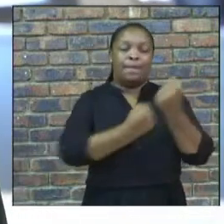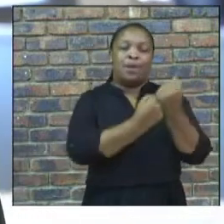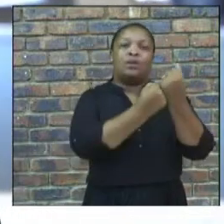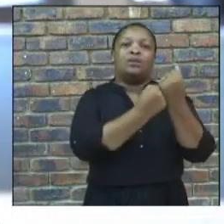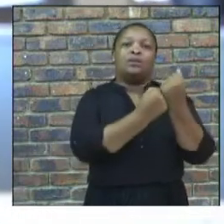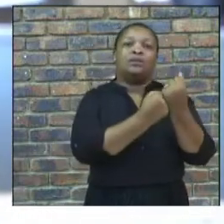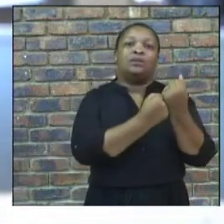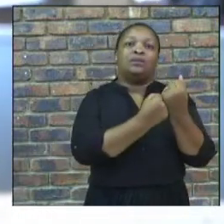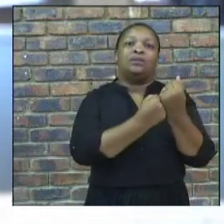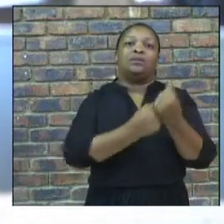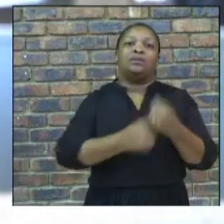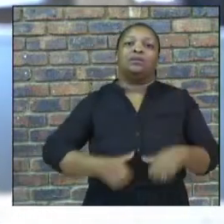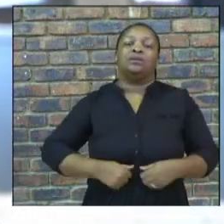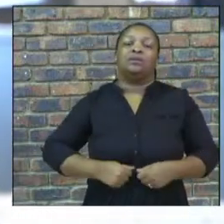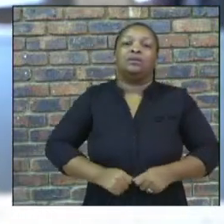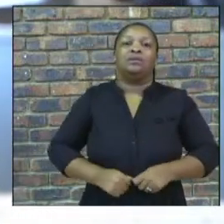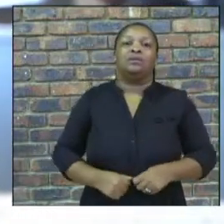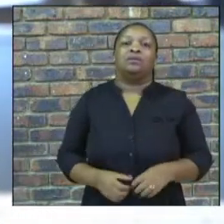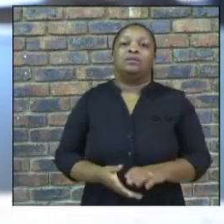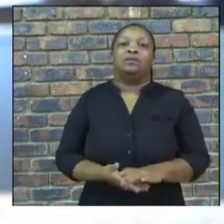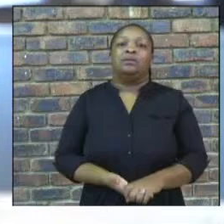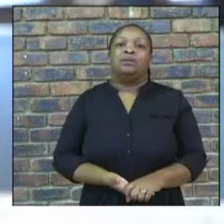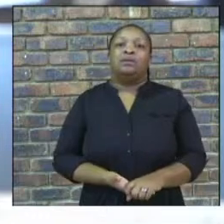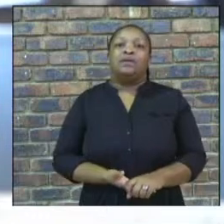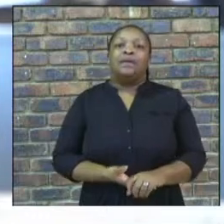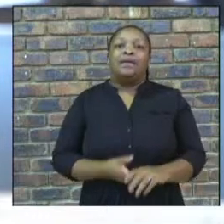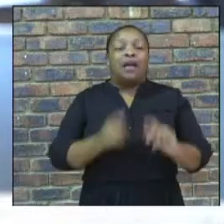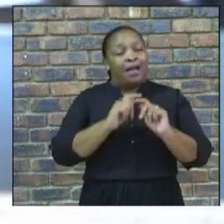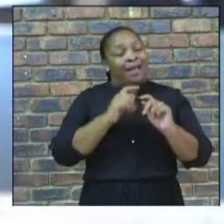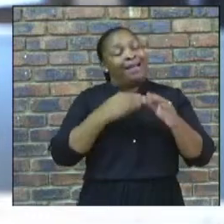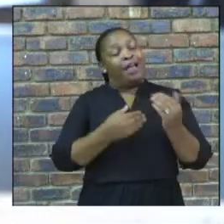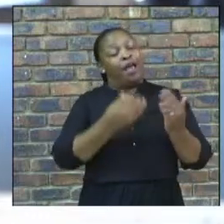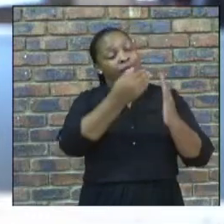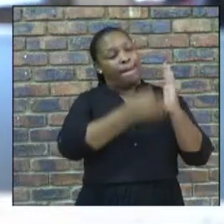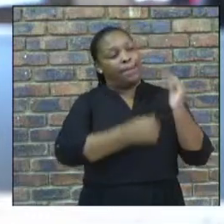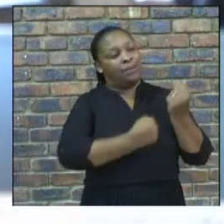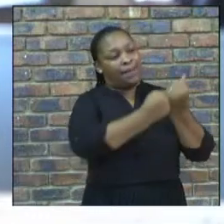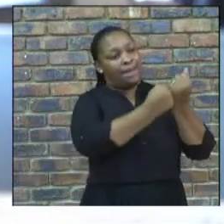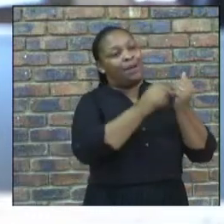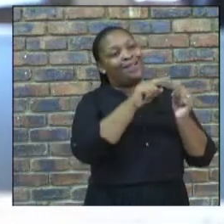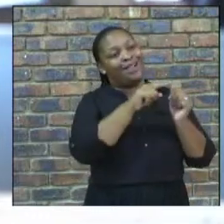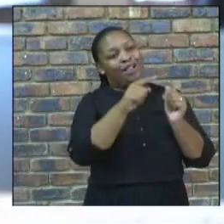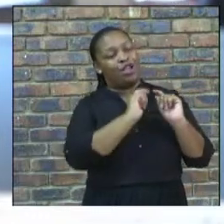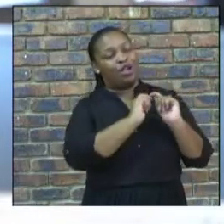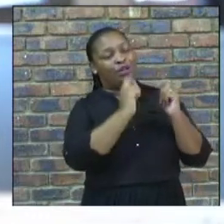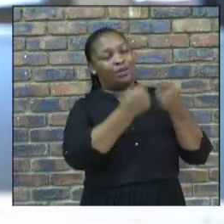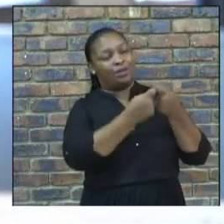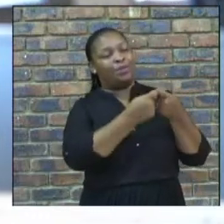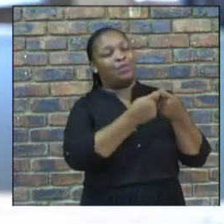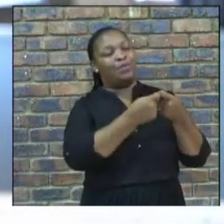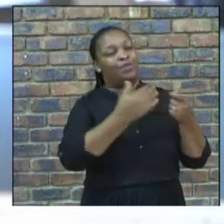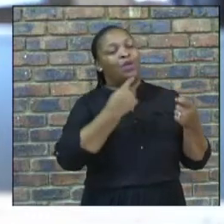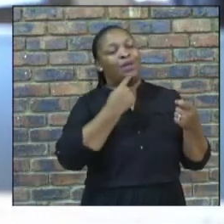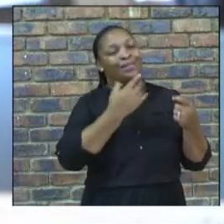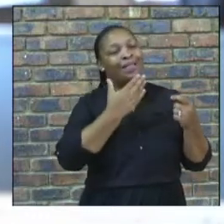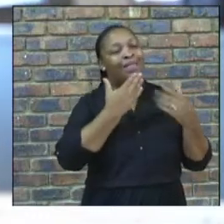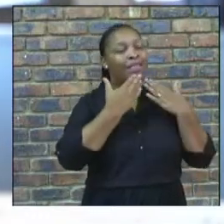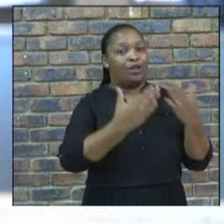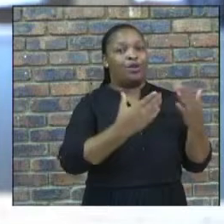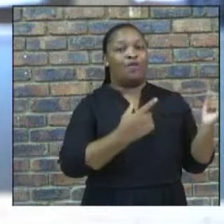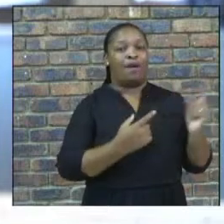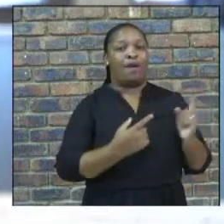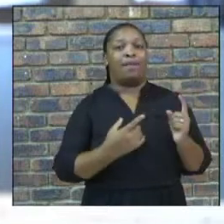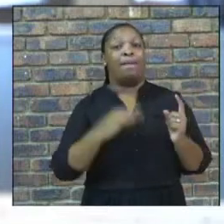mhlala situlo ne team yakho enibuya government, siyanithokoza cool. Nasi